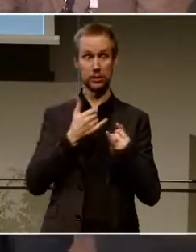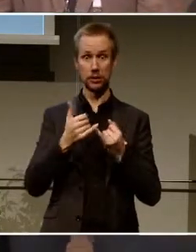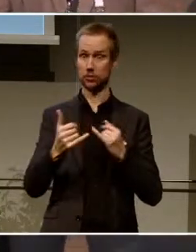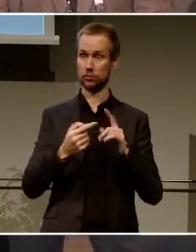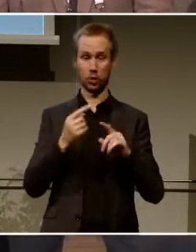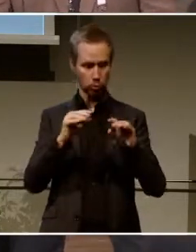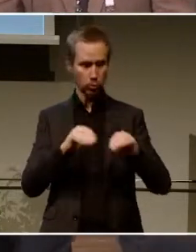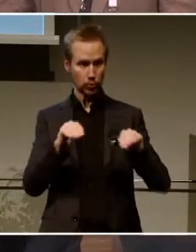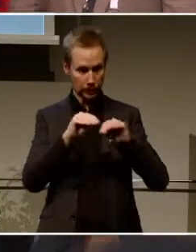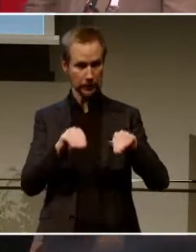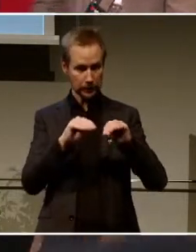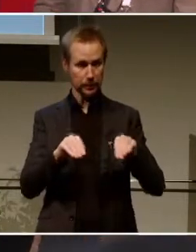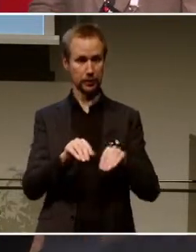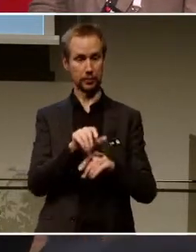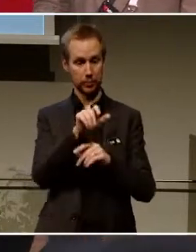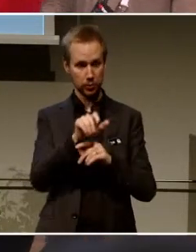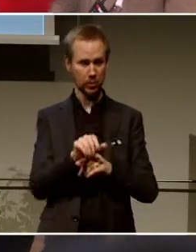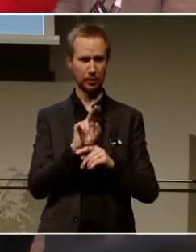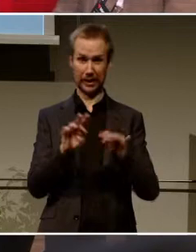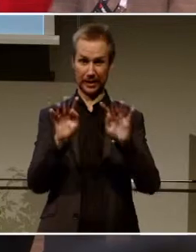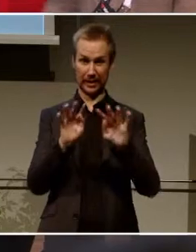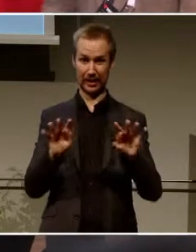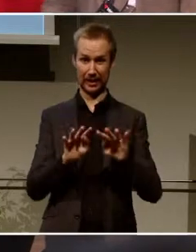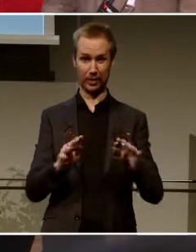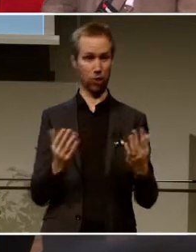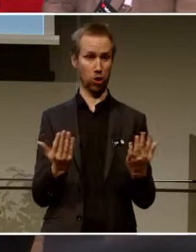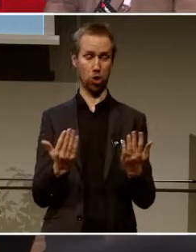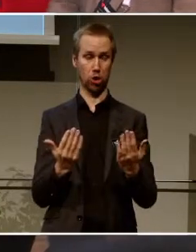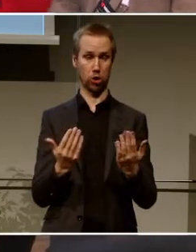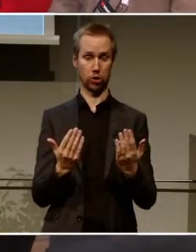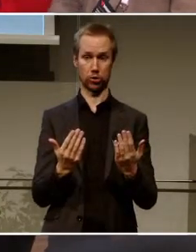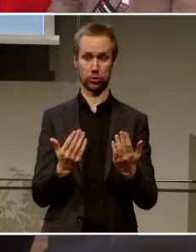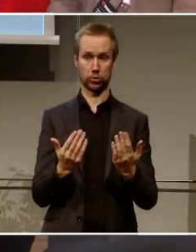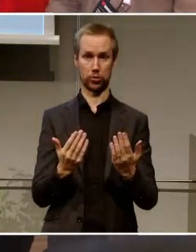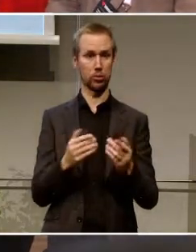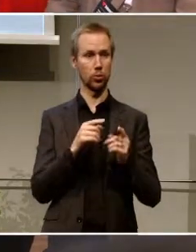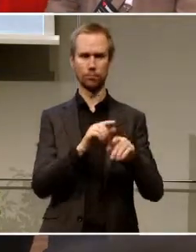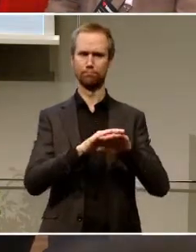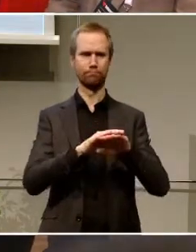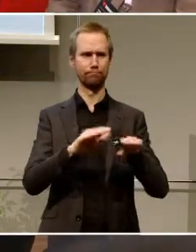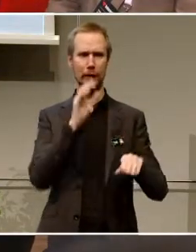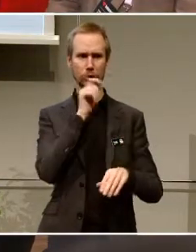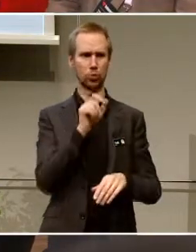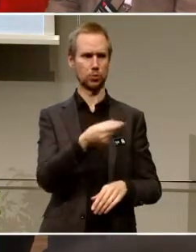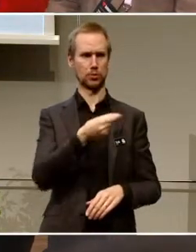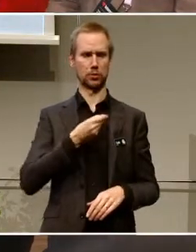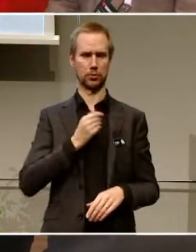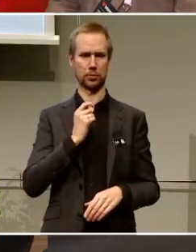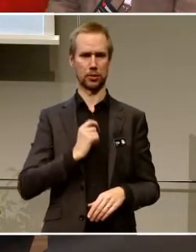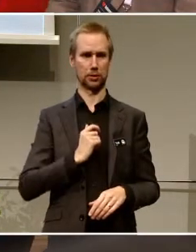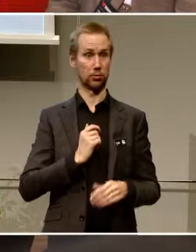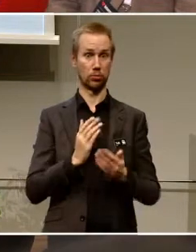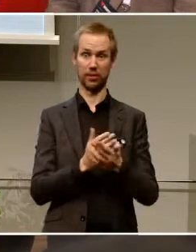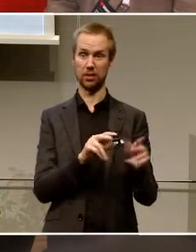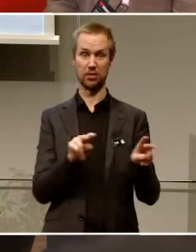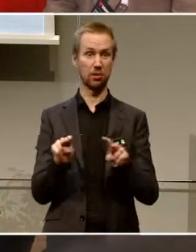man den här personen om vad internet är i princip. Du kan inte ge mig ditt lösenord. Det är som att ge mig din